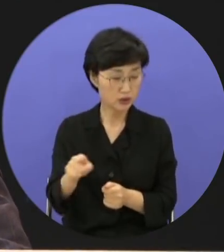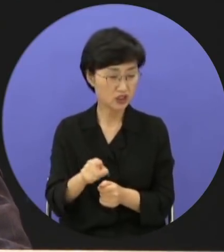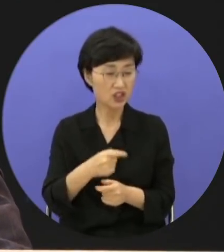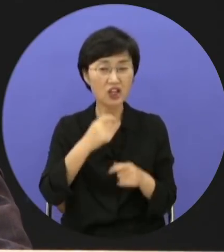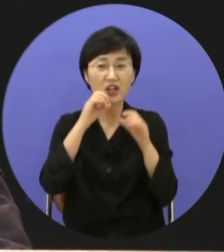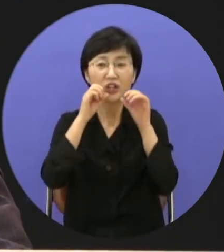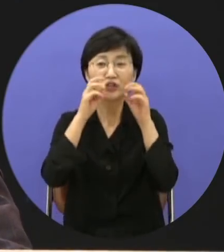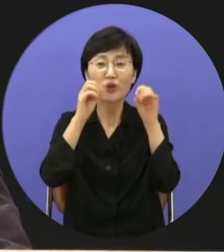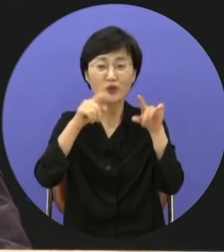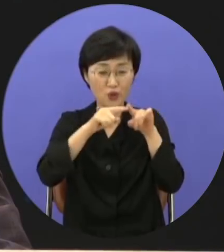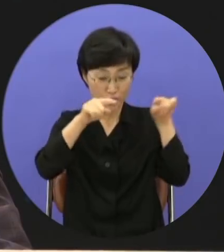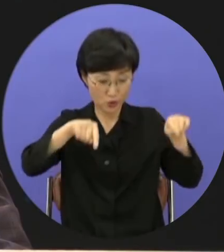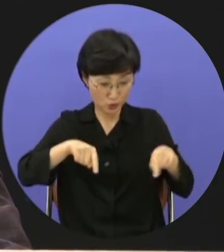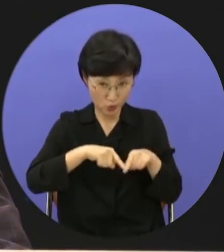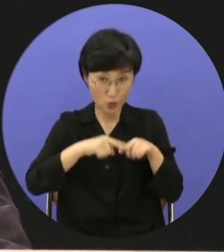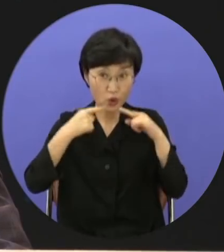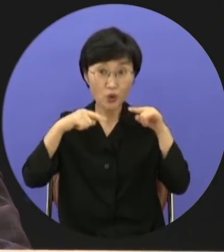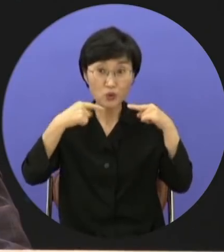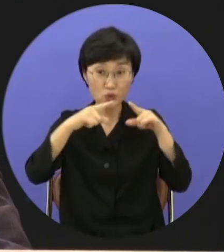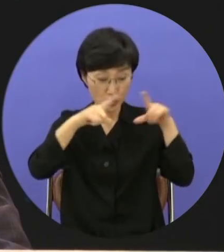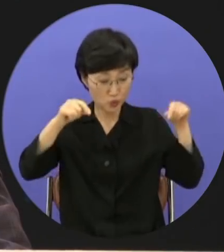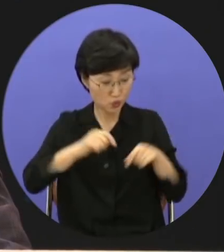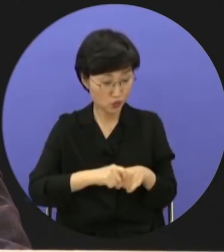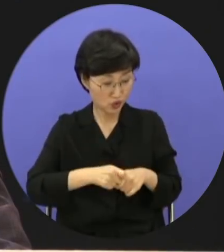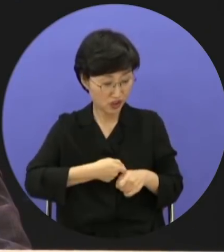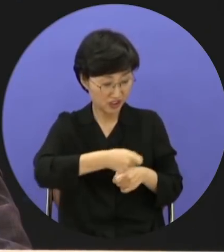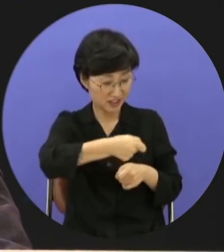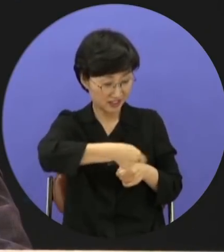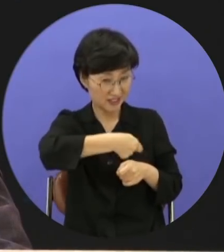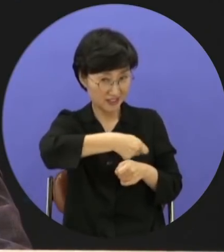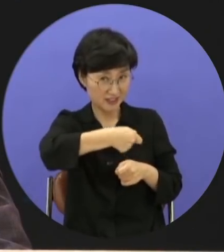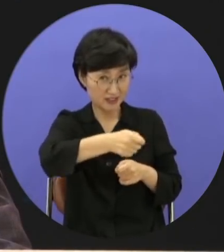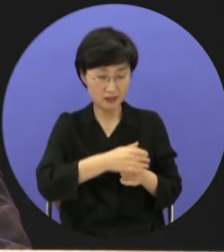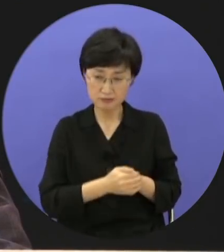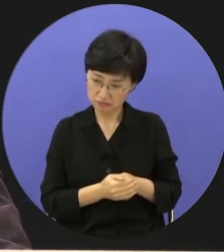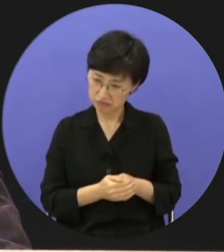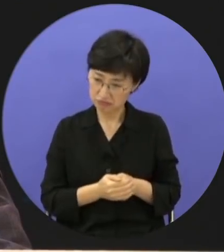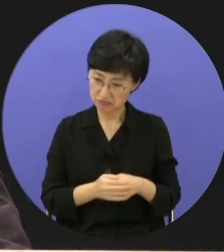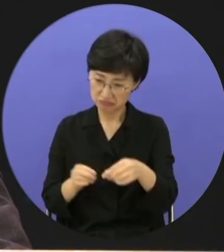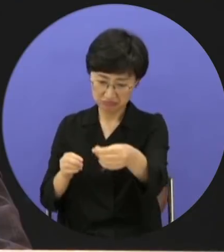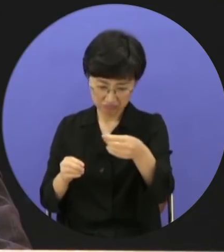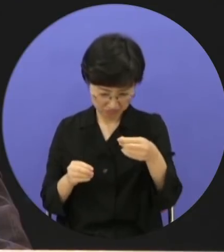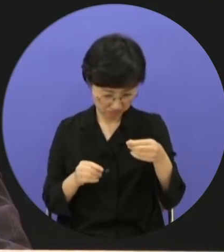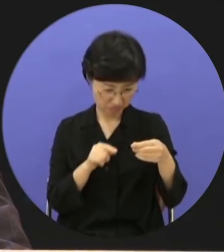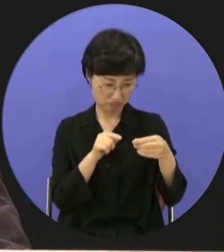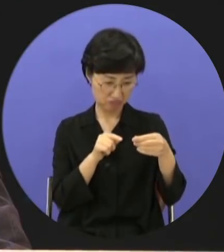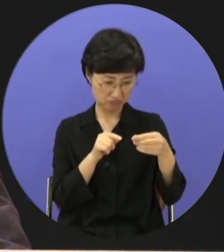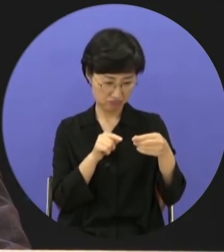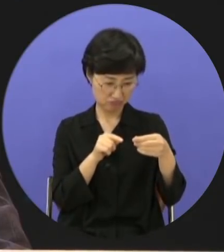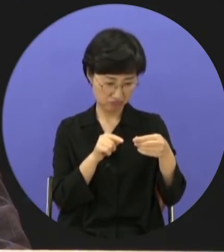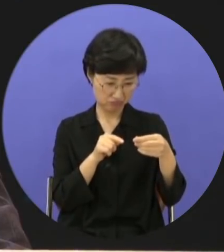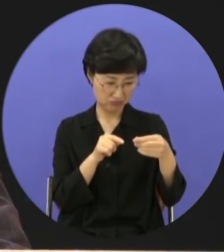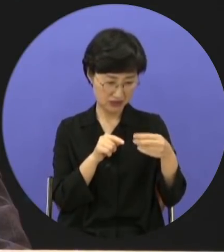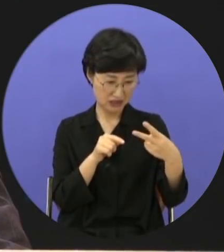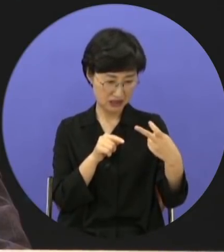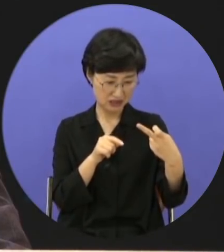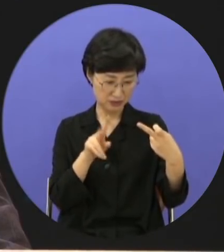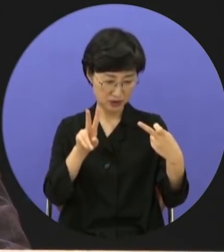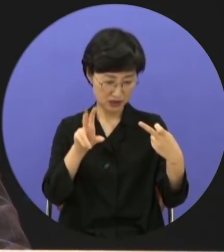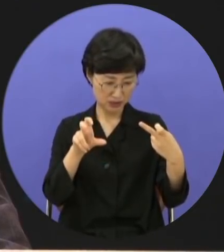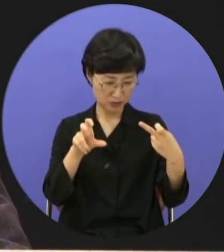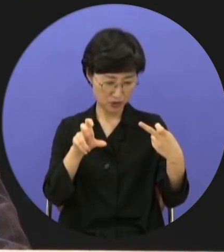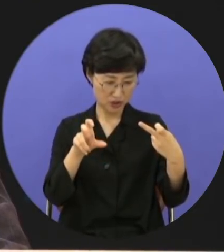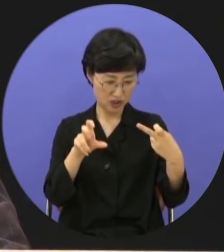그 전도지에 뭐라고 써놨는가 하니까 복음은 안 들어 있고 12월 25일은 성탄절이